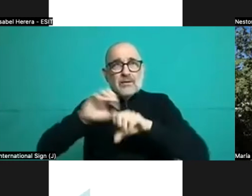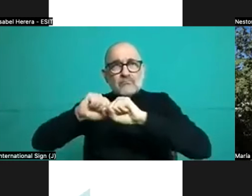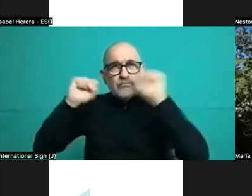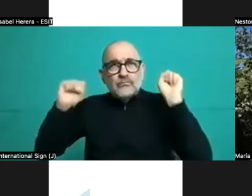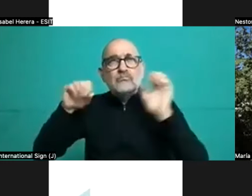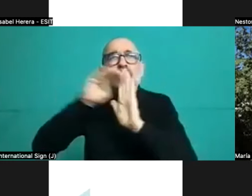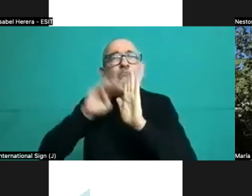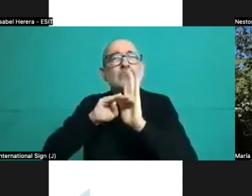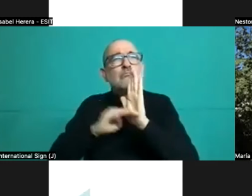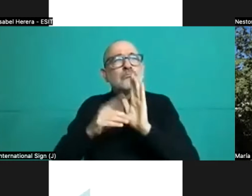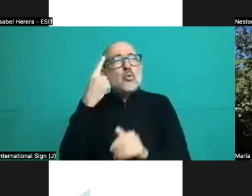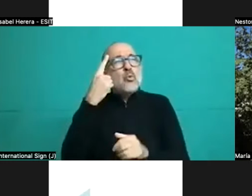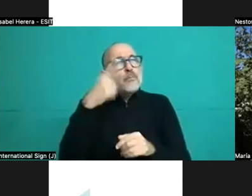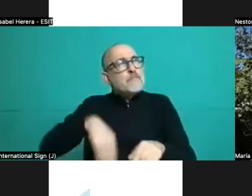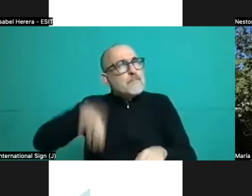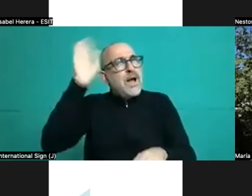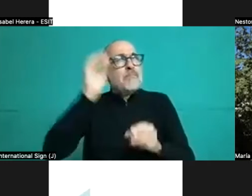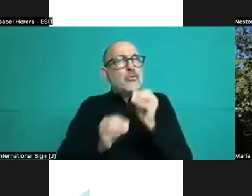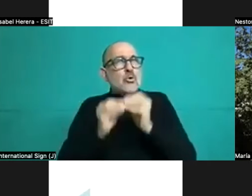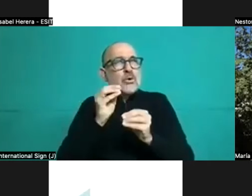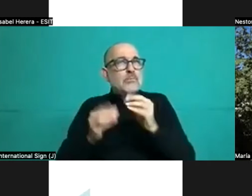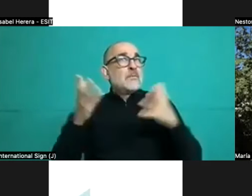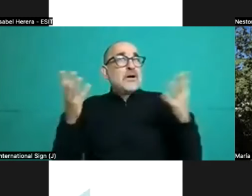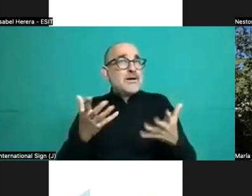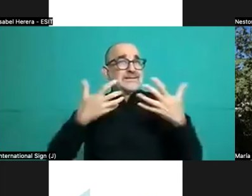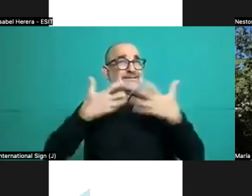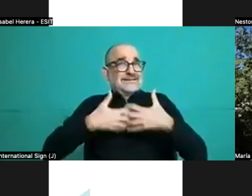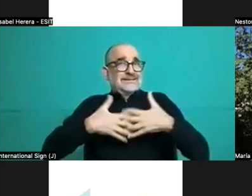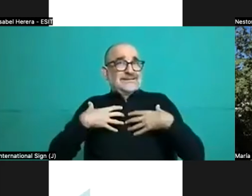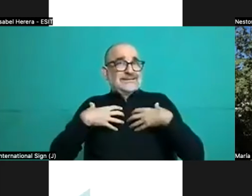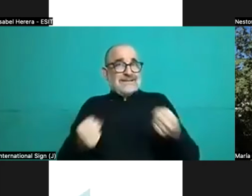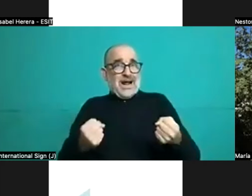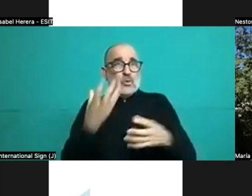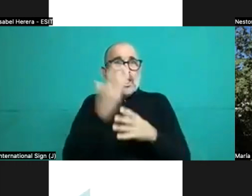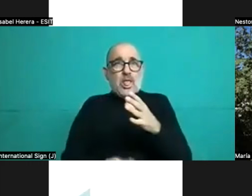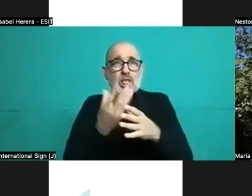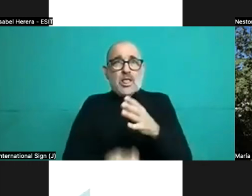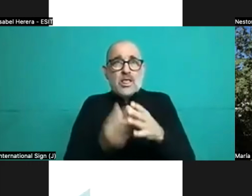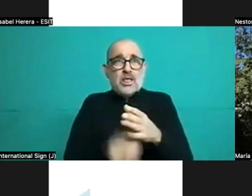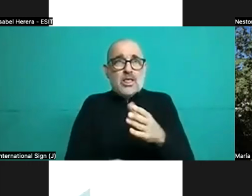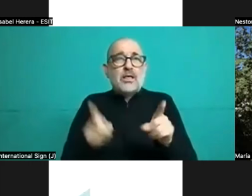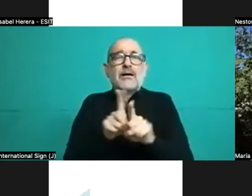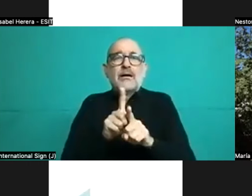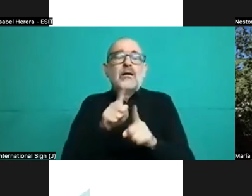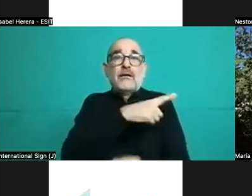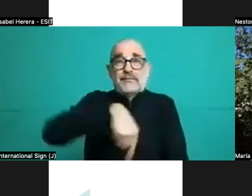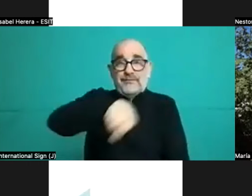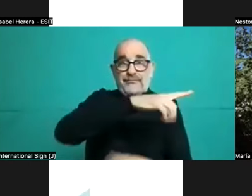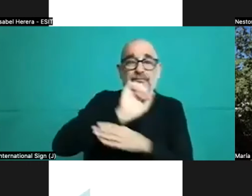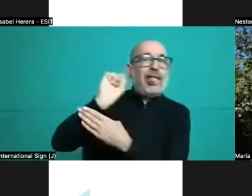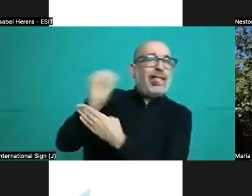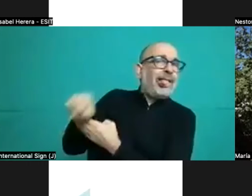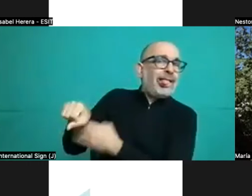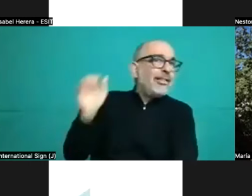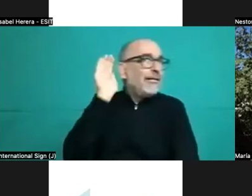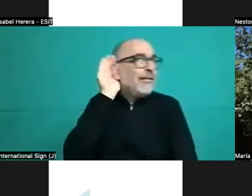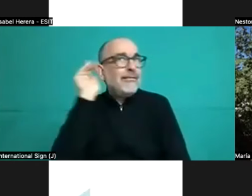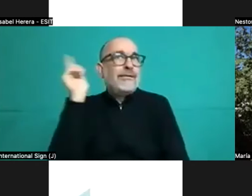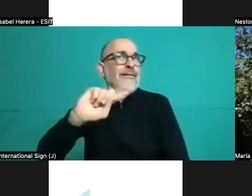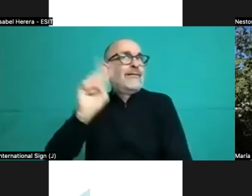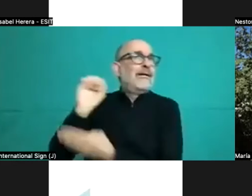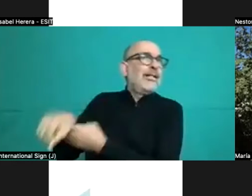Parce qu'on n'écoute pas le patient, on peut commettre des erreurs d'omission avec des résultats catastrophiques. Le patient peut être